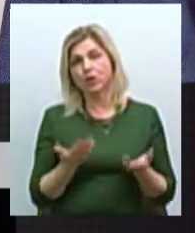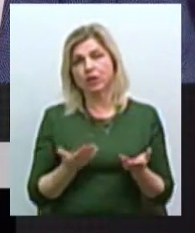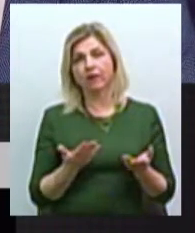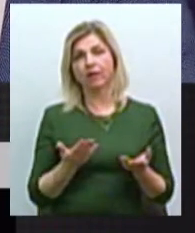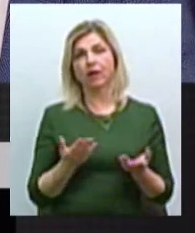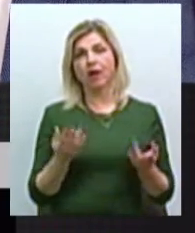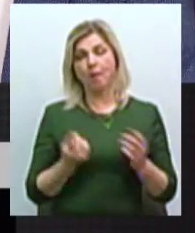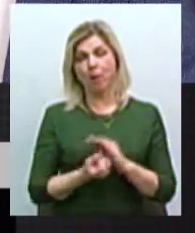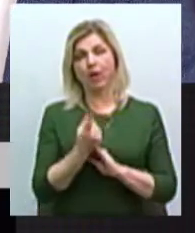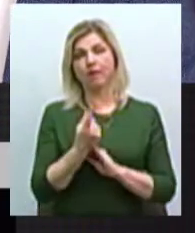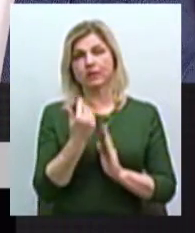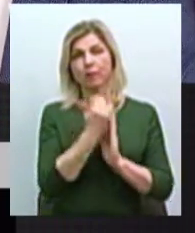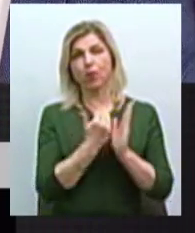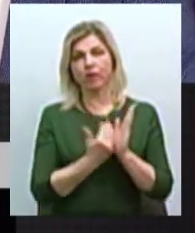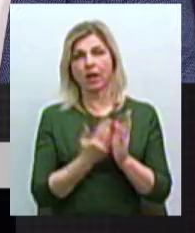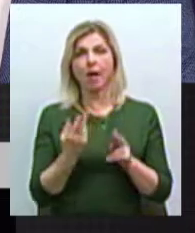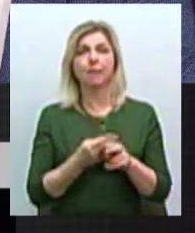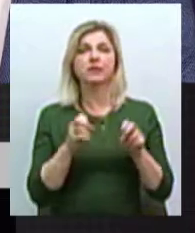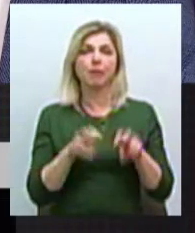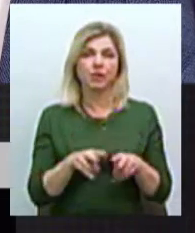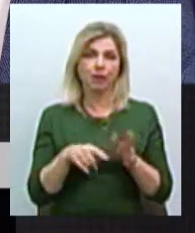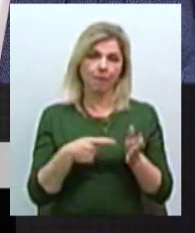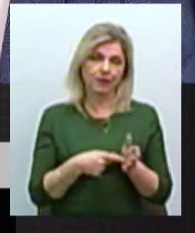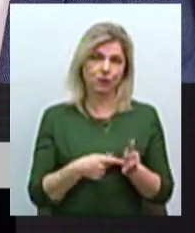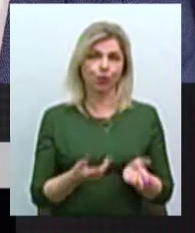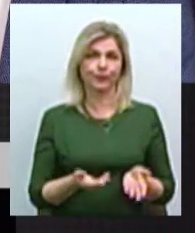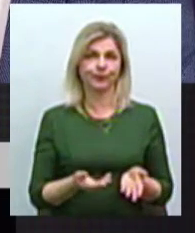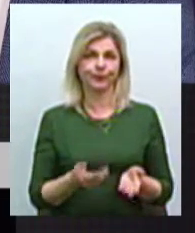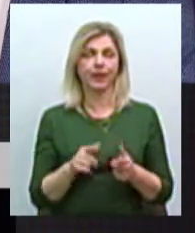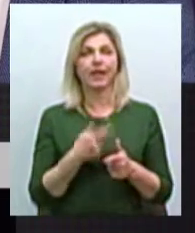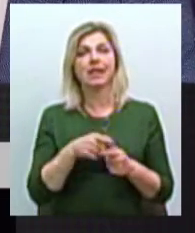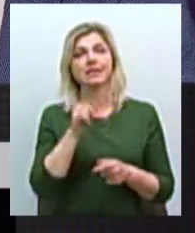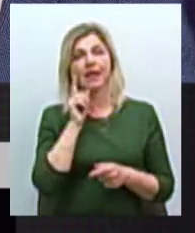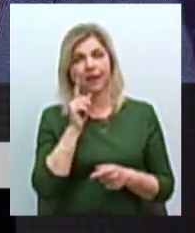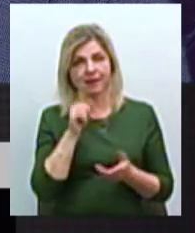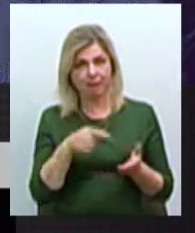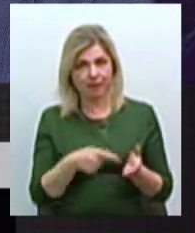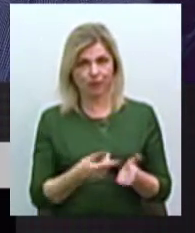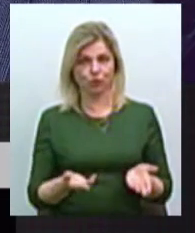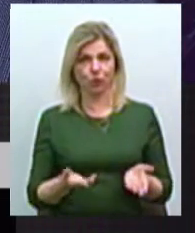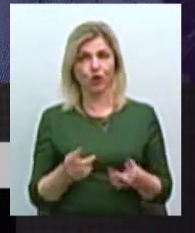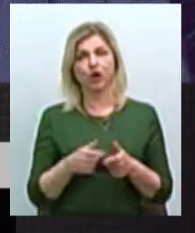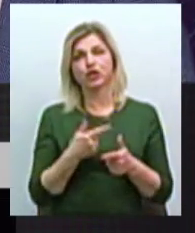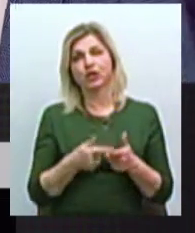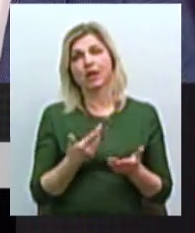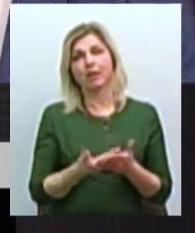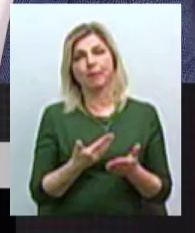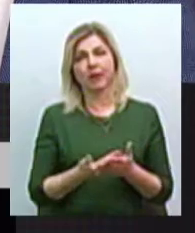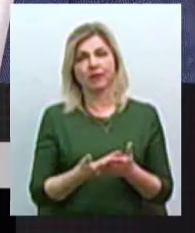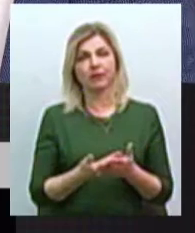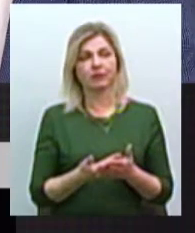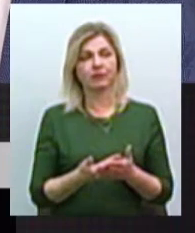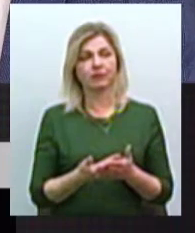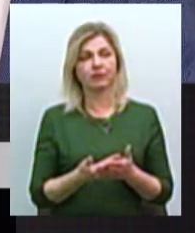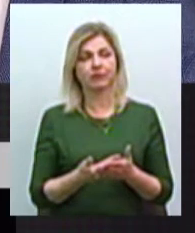Можливо, з'явиться програма там «Безпечне місто» чи «Зелене місто», чи, наприклад, там... Вже... Олександр,